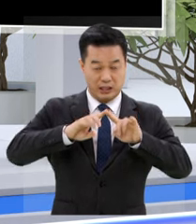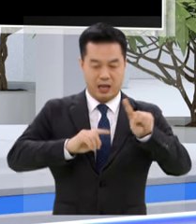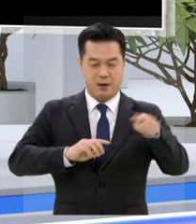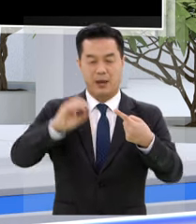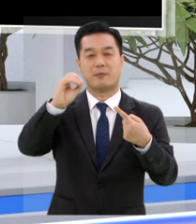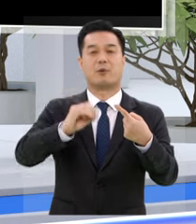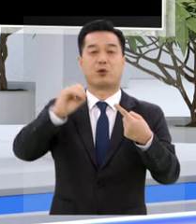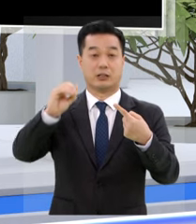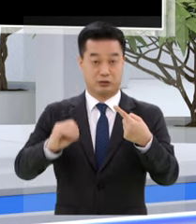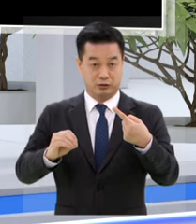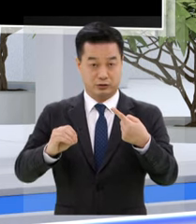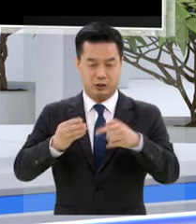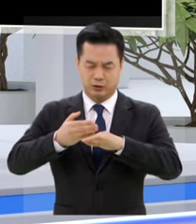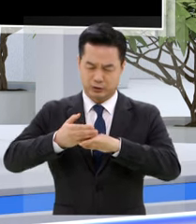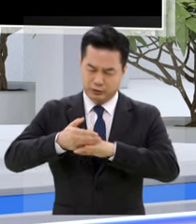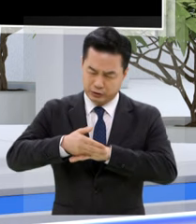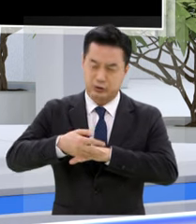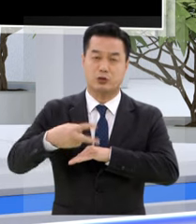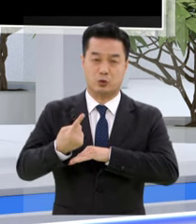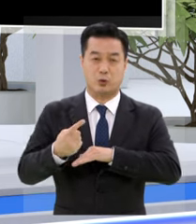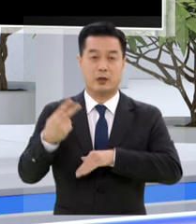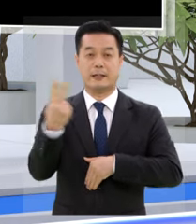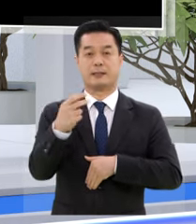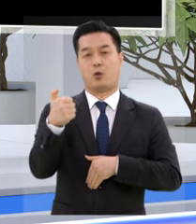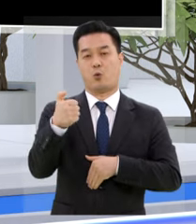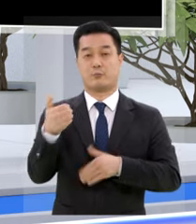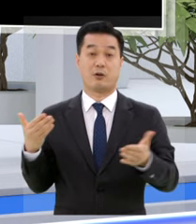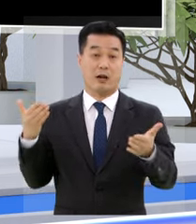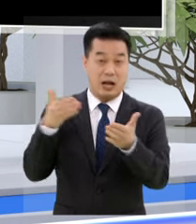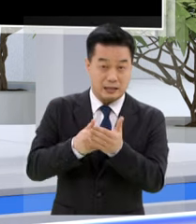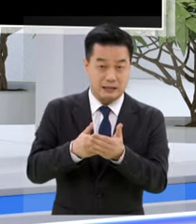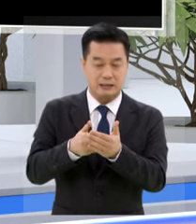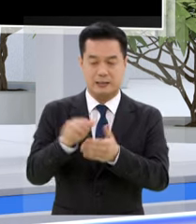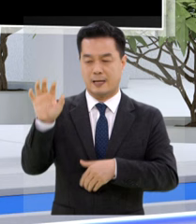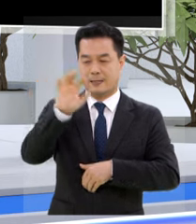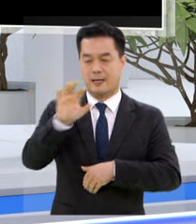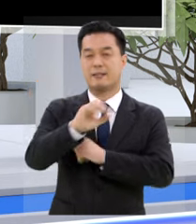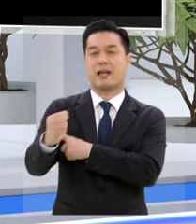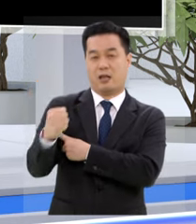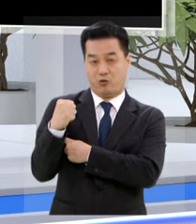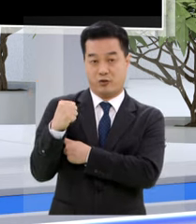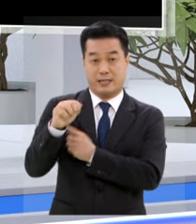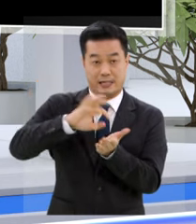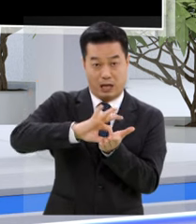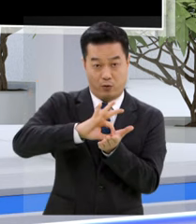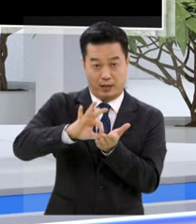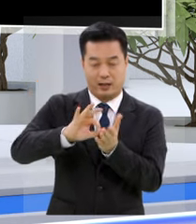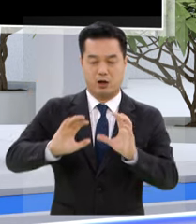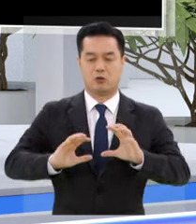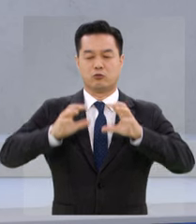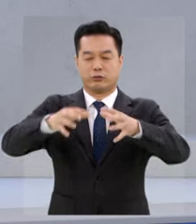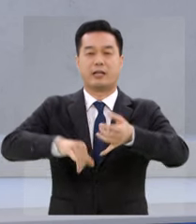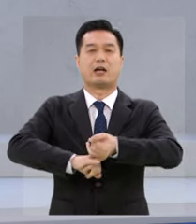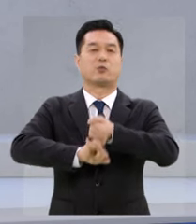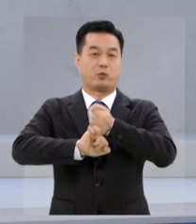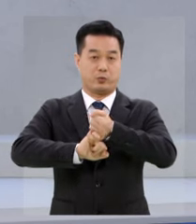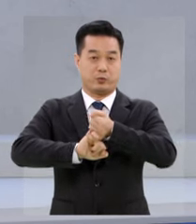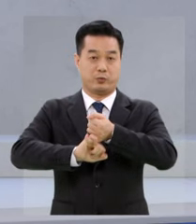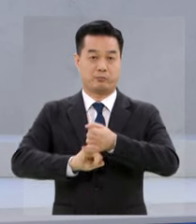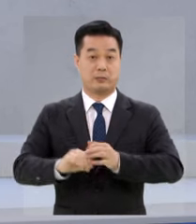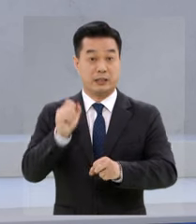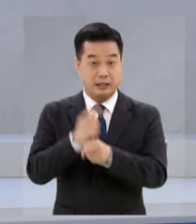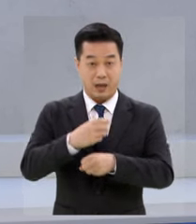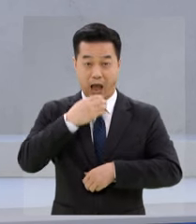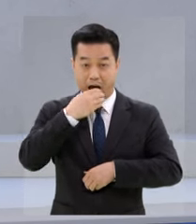100% 늦어도 2050년까지 재생 에너지로 전환하겠다는 국제적 약속입니다 이미